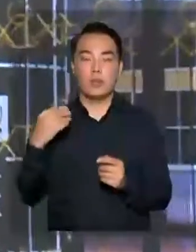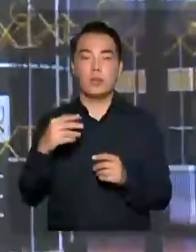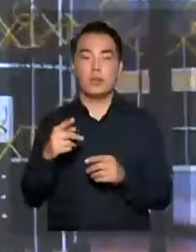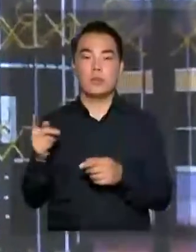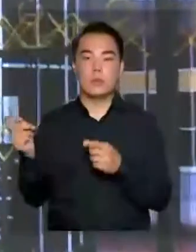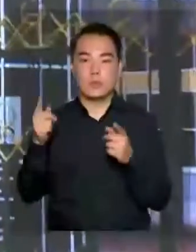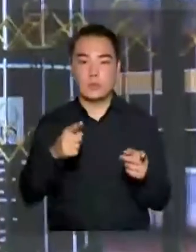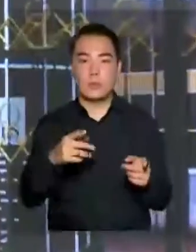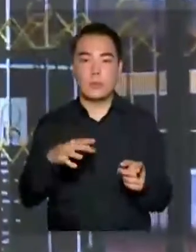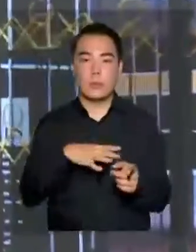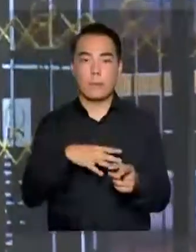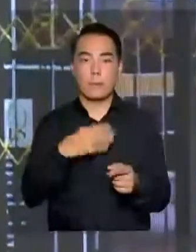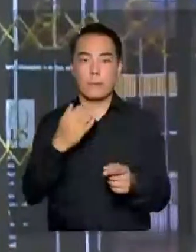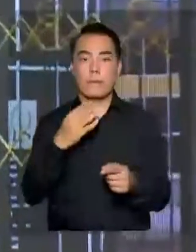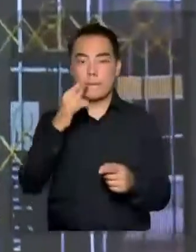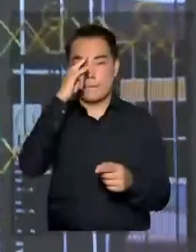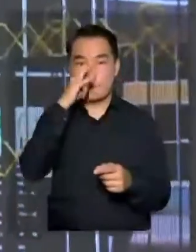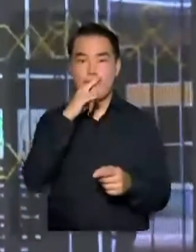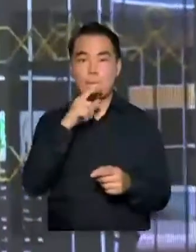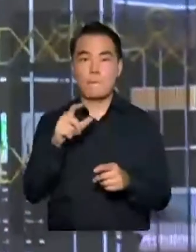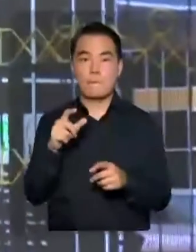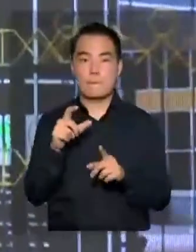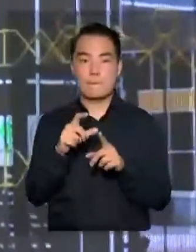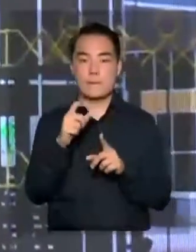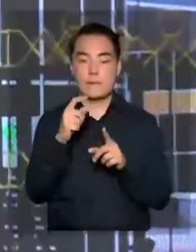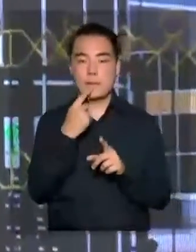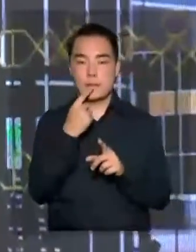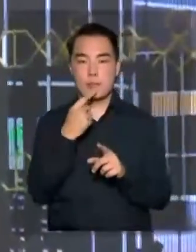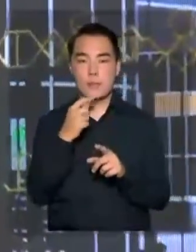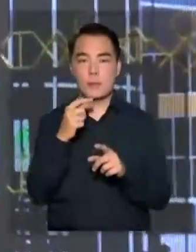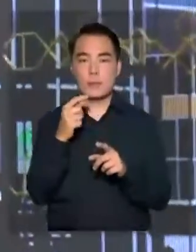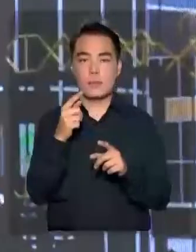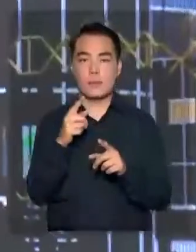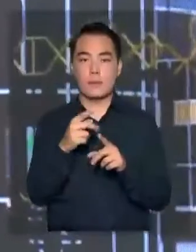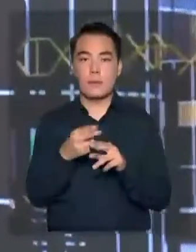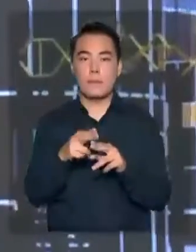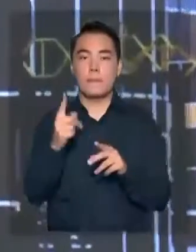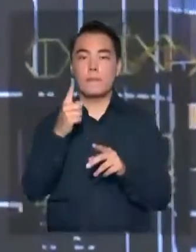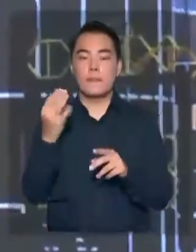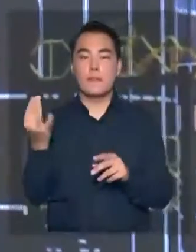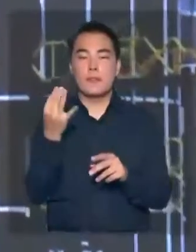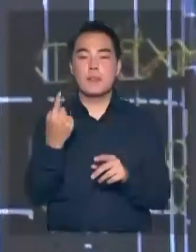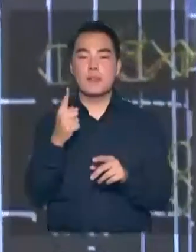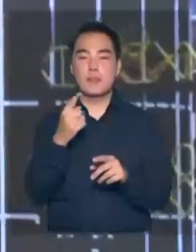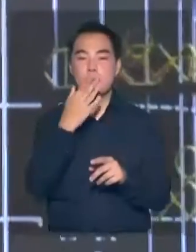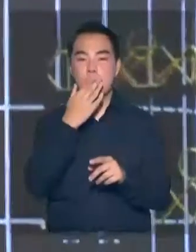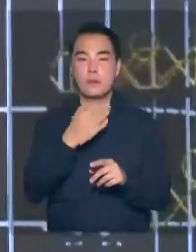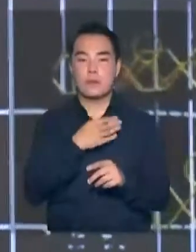педагогпен кездесіп, оның қазақ тіліне, ұлттық пен ұлттық мәдениет пен тағамдарға не себепті қызыққанын білді.